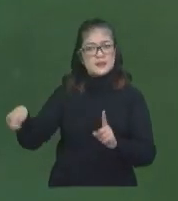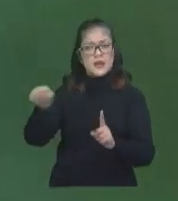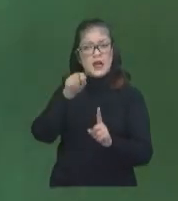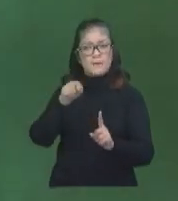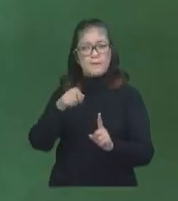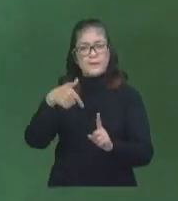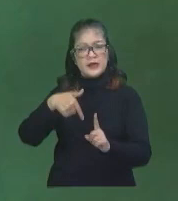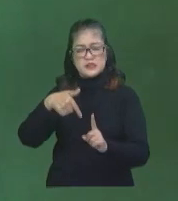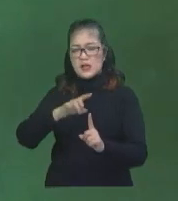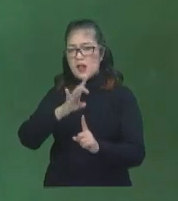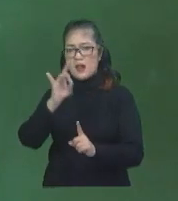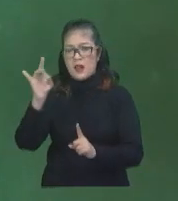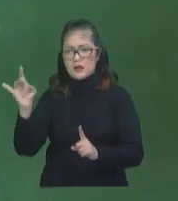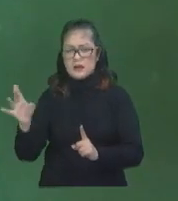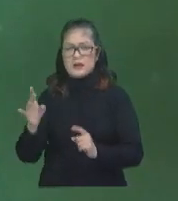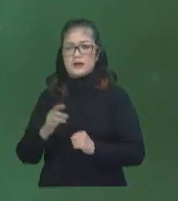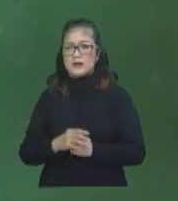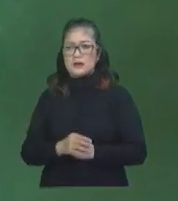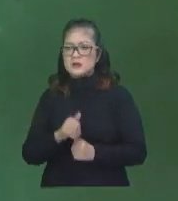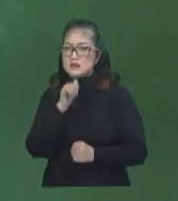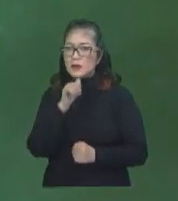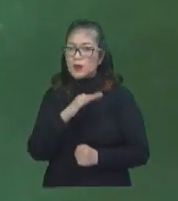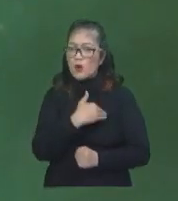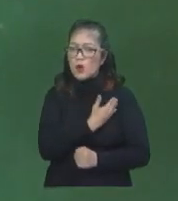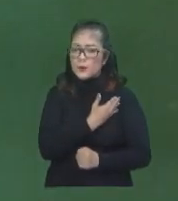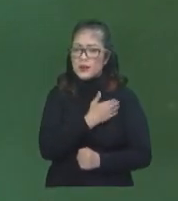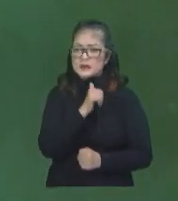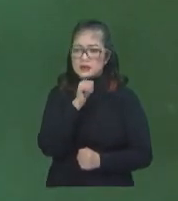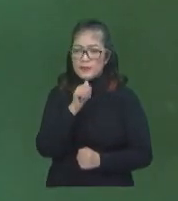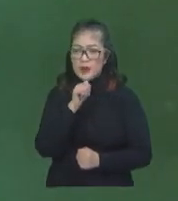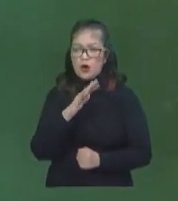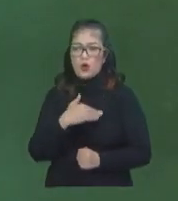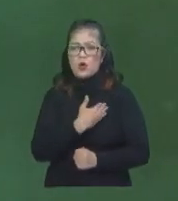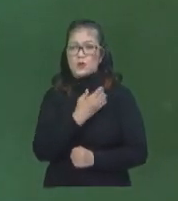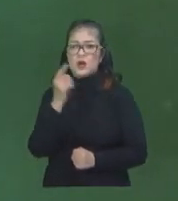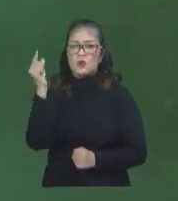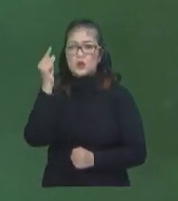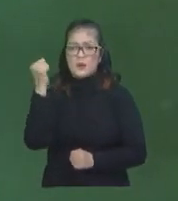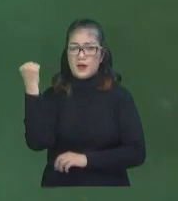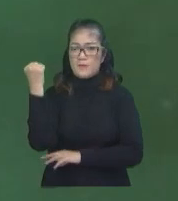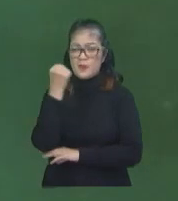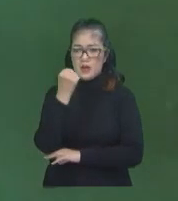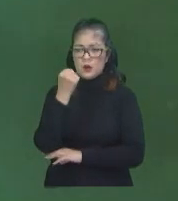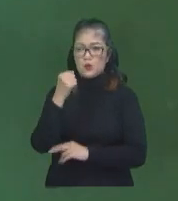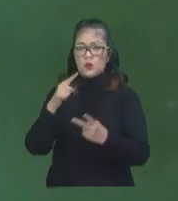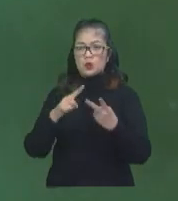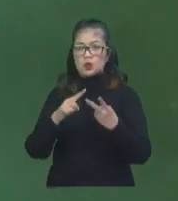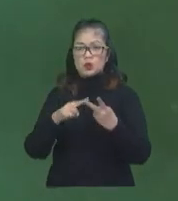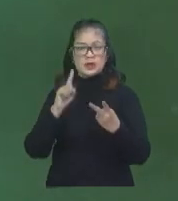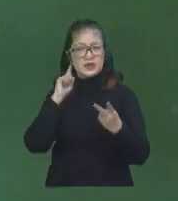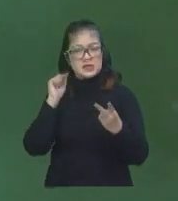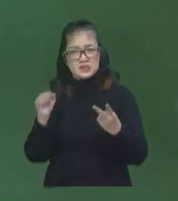gitu. Jadi siapa aja tuh Pak korbannya? Korbannya yang utamanya ya istrinya pelaku. Hmm. Ya pelaku juga terbakar